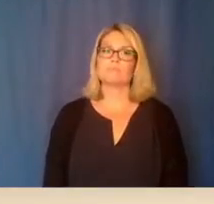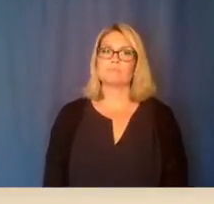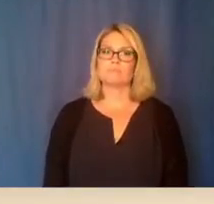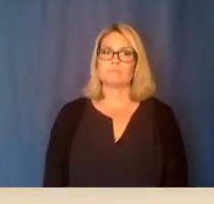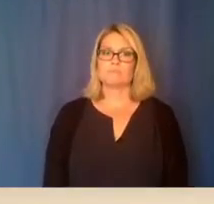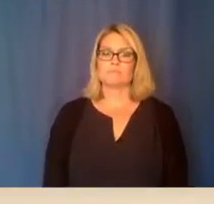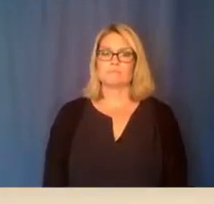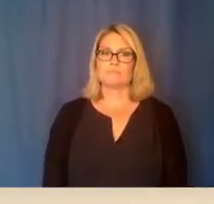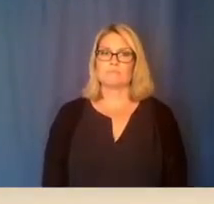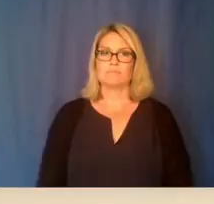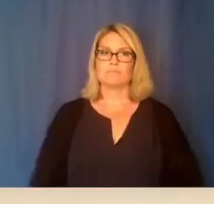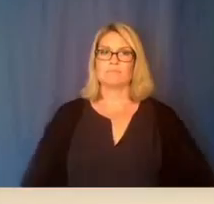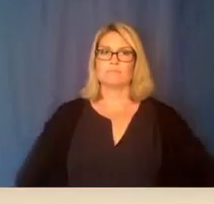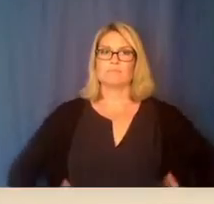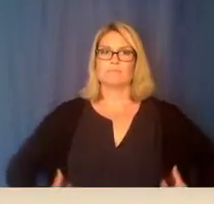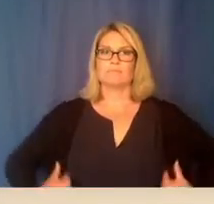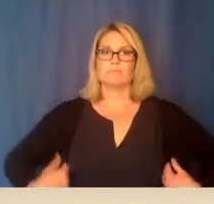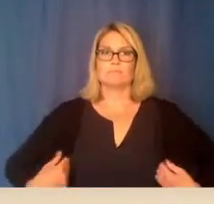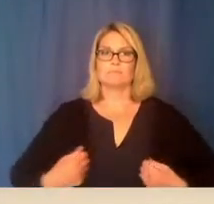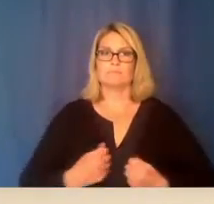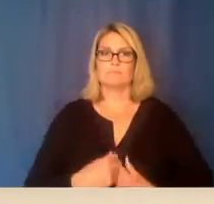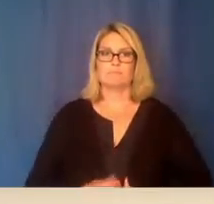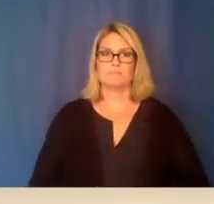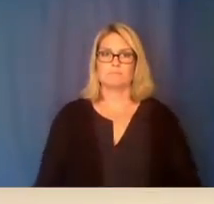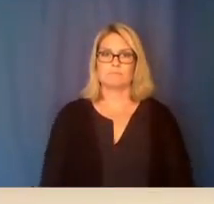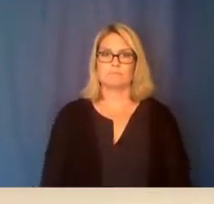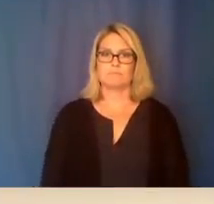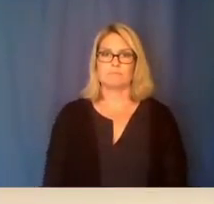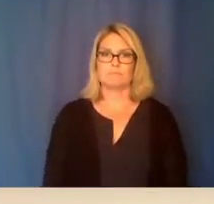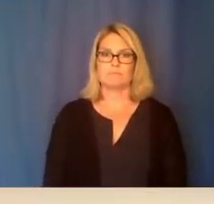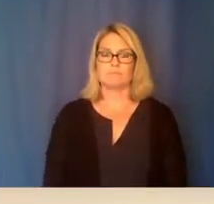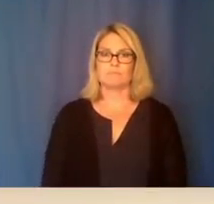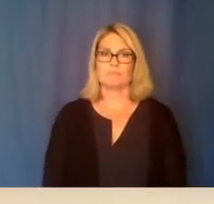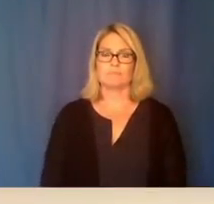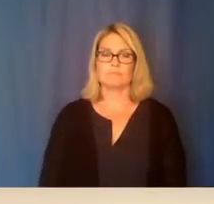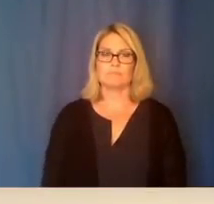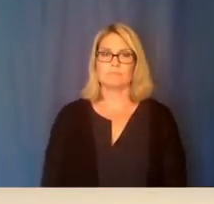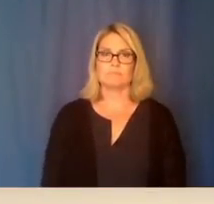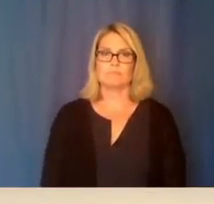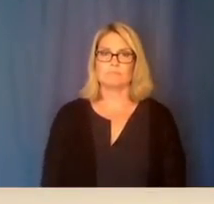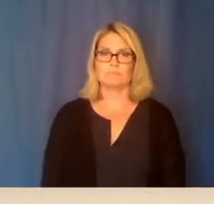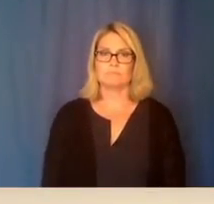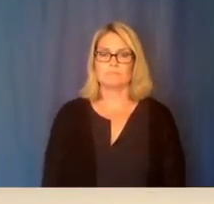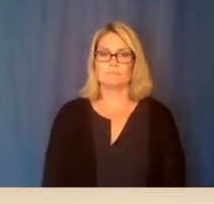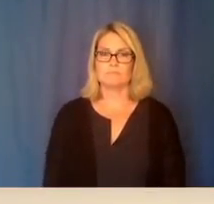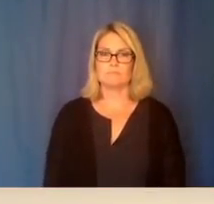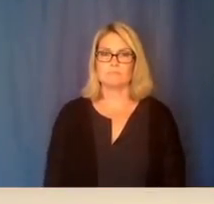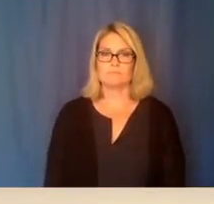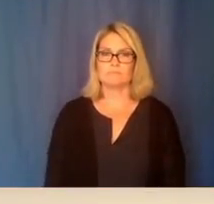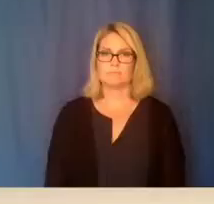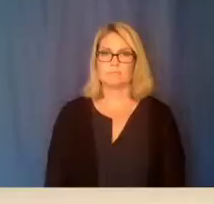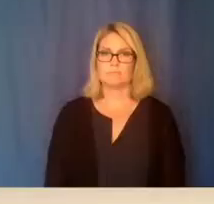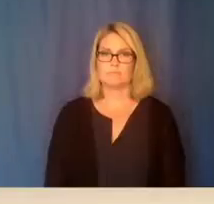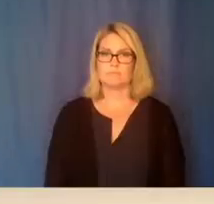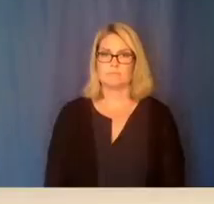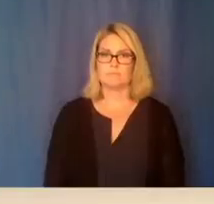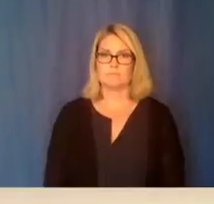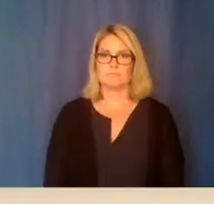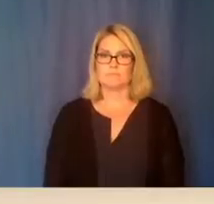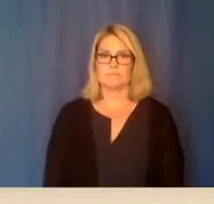l'épidémiologie ici à l'île du Prince-Édouard et dans la région atlantique. on sait